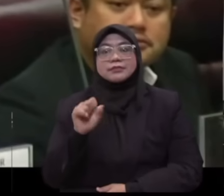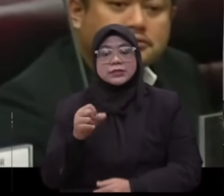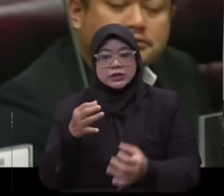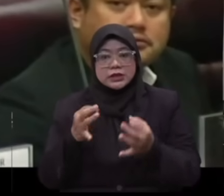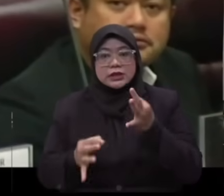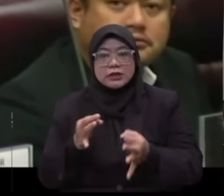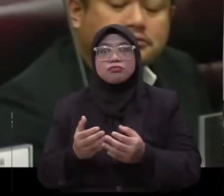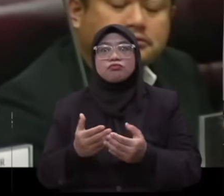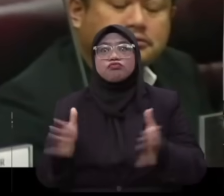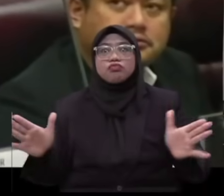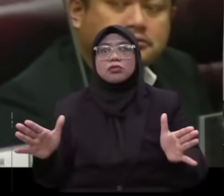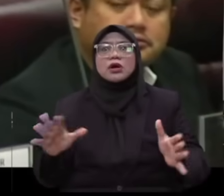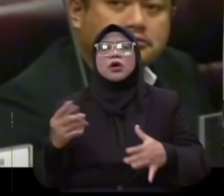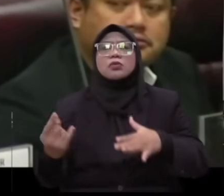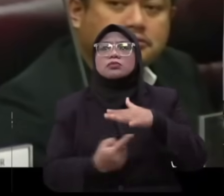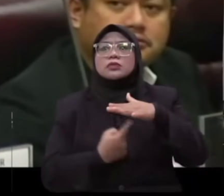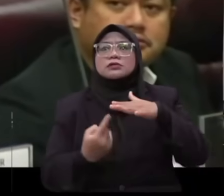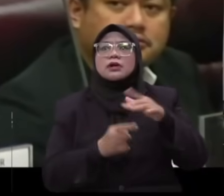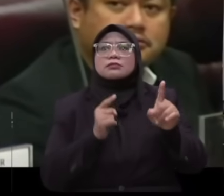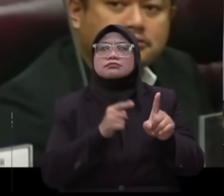kita buka banyak lainnya